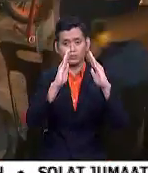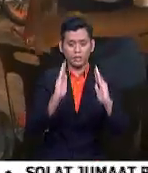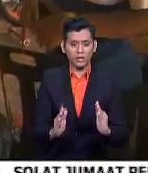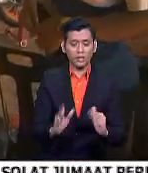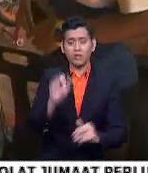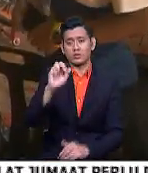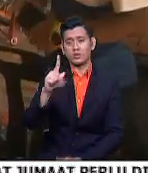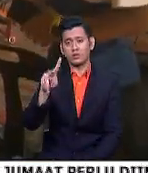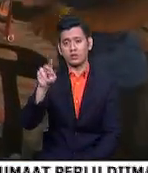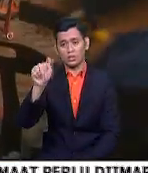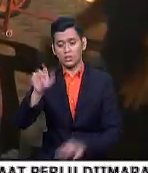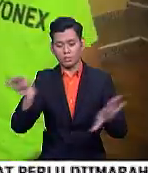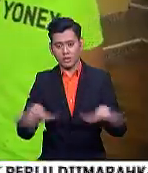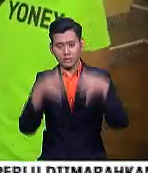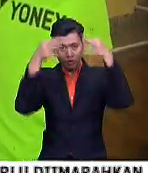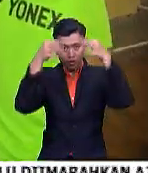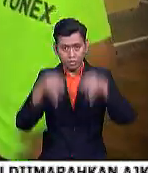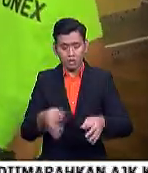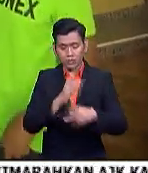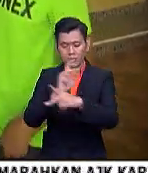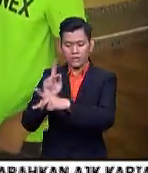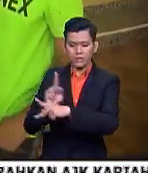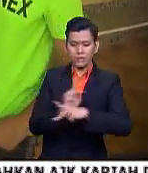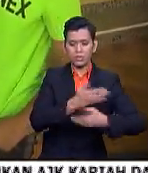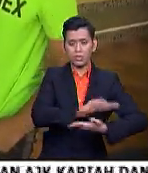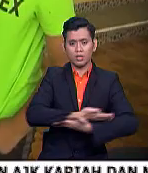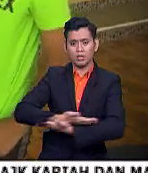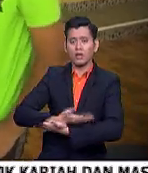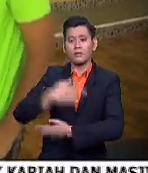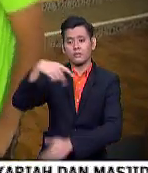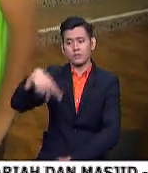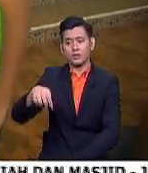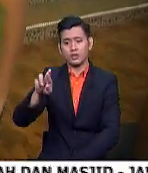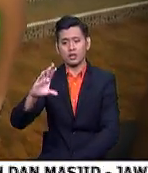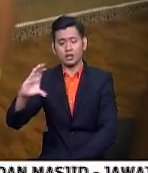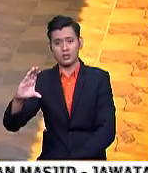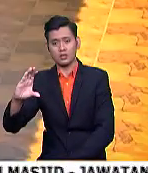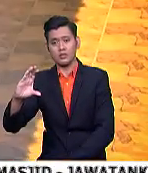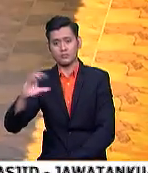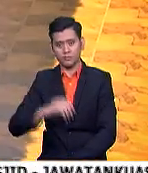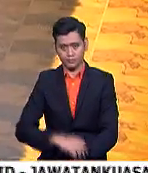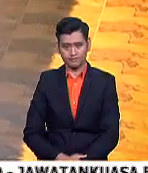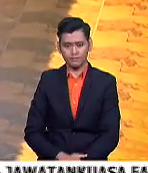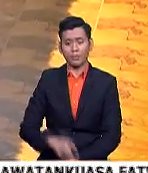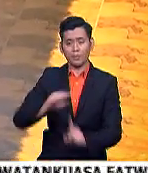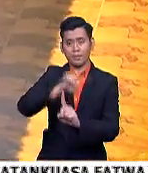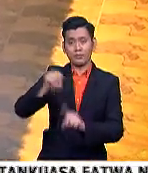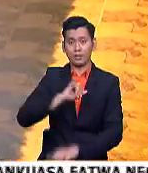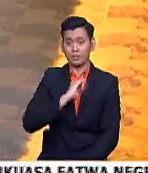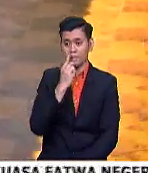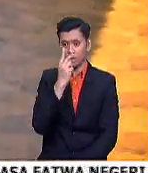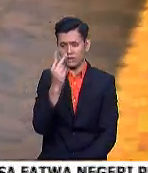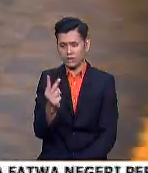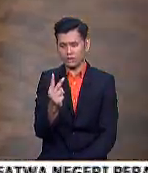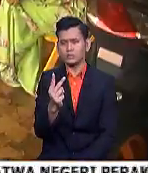Sutina mengambil keputusan untuk menjaga mereka di PKRC. Bila saya tengok perubahan dia macam